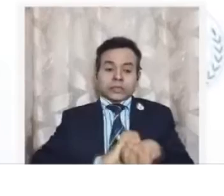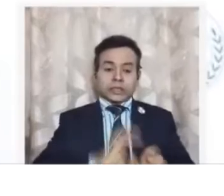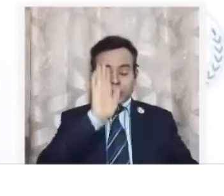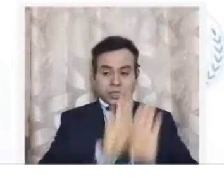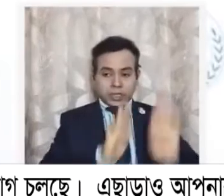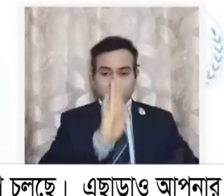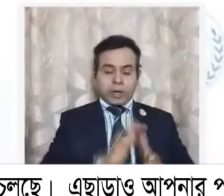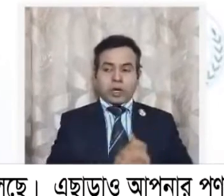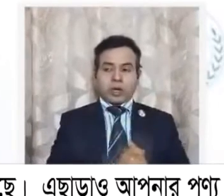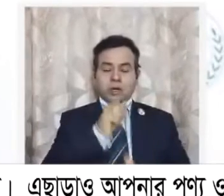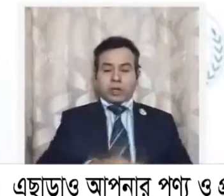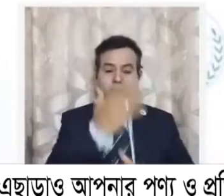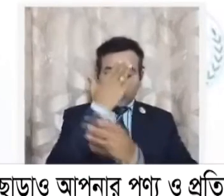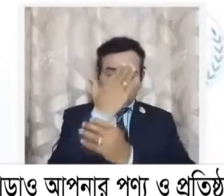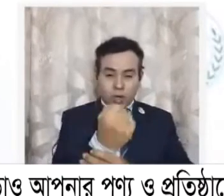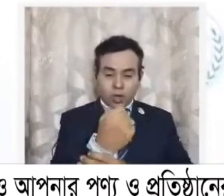করোনা শনাক্তকৃত রোগীর সংখ্যা